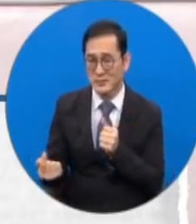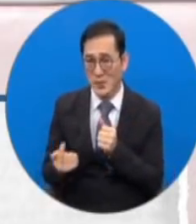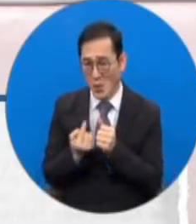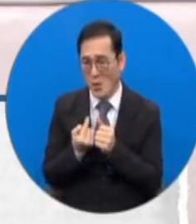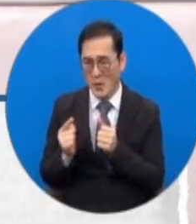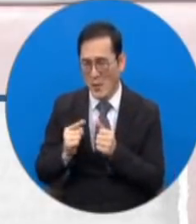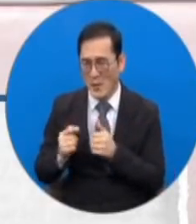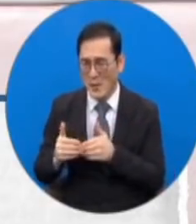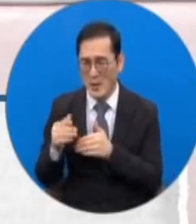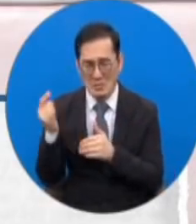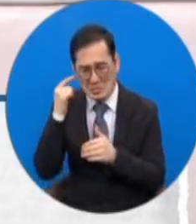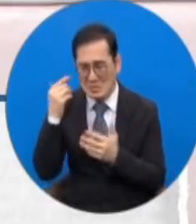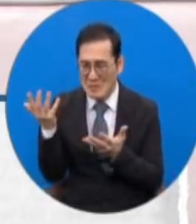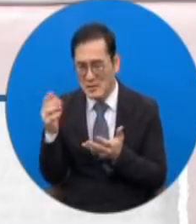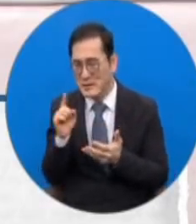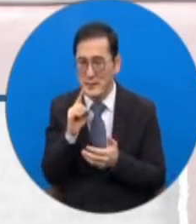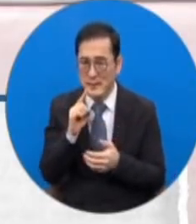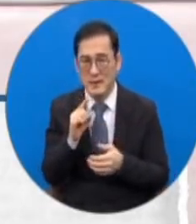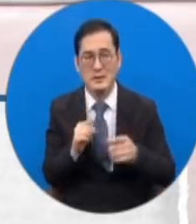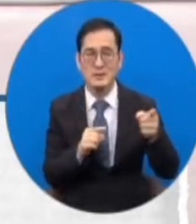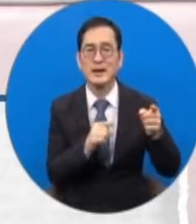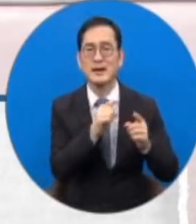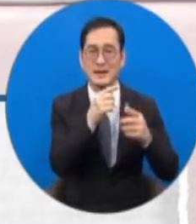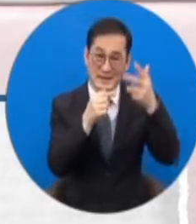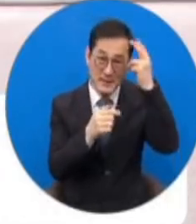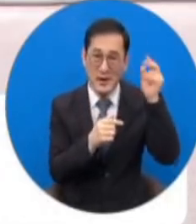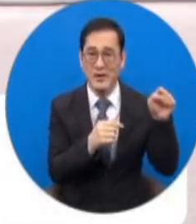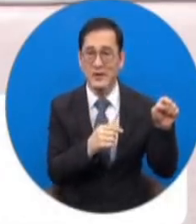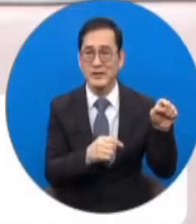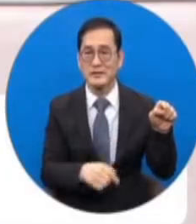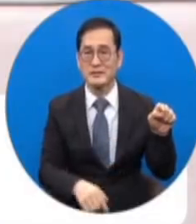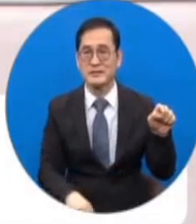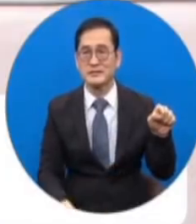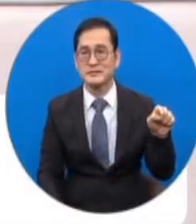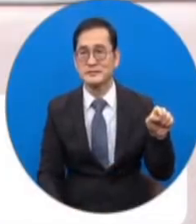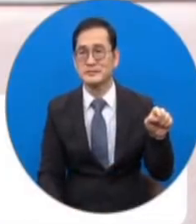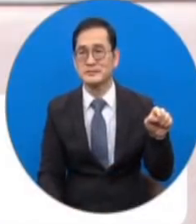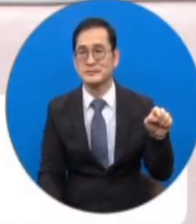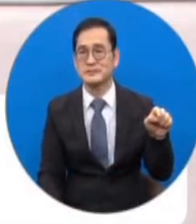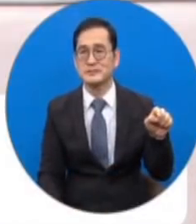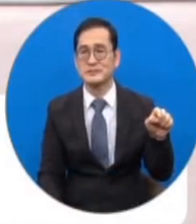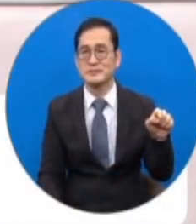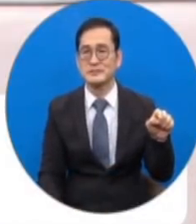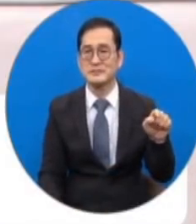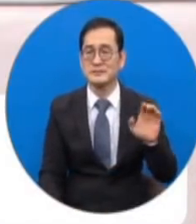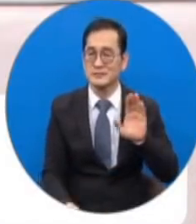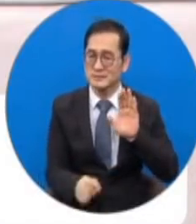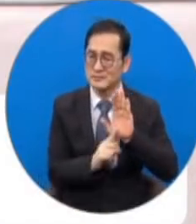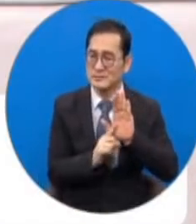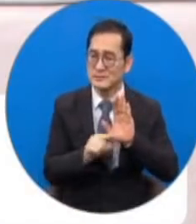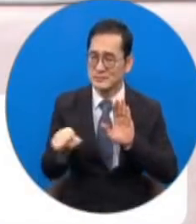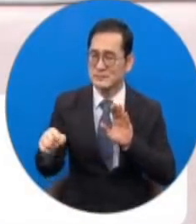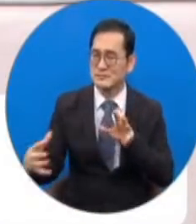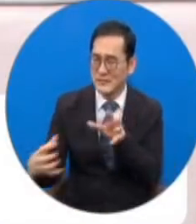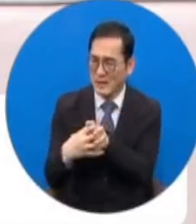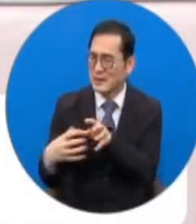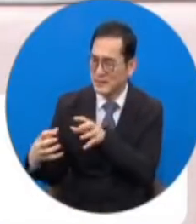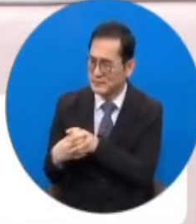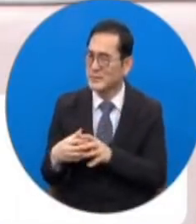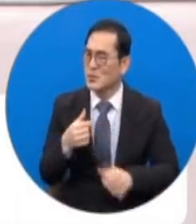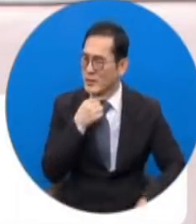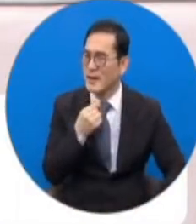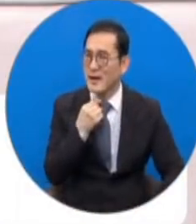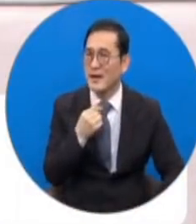후보는 서로 제 토론을 할 때 예 심 창 경우거나 안철수 보나 그런 진정성 을 보여 달라고 해서 그 무 총을 열어서